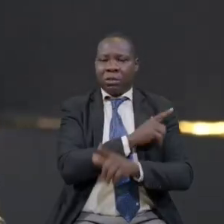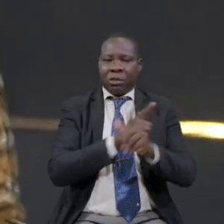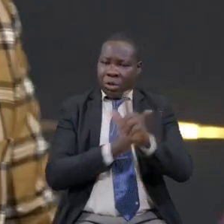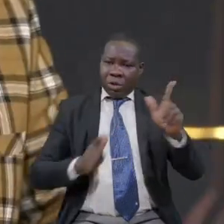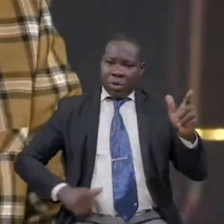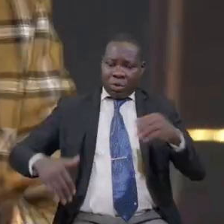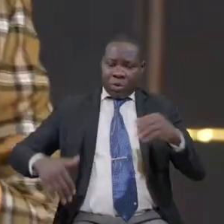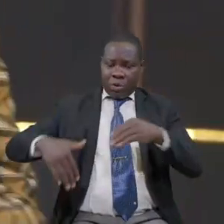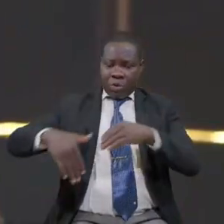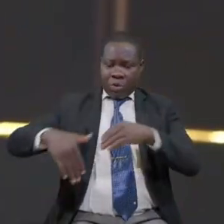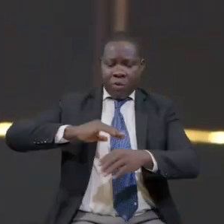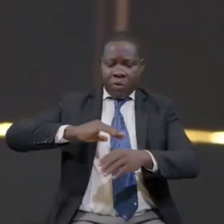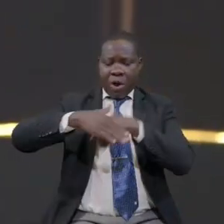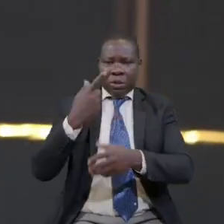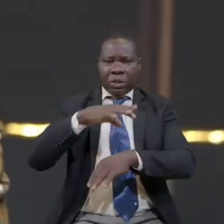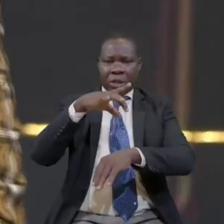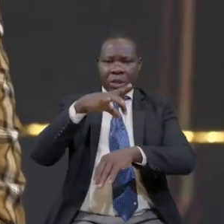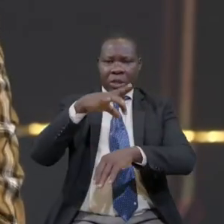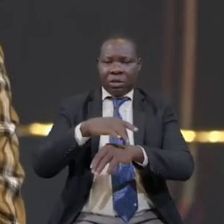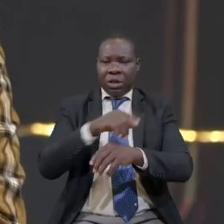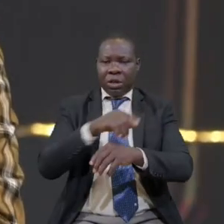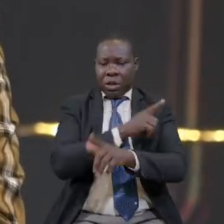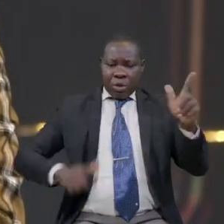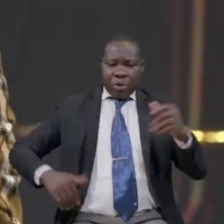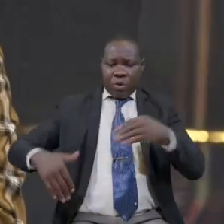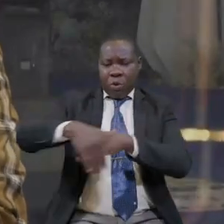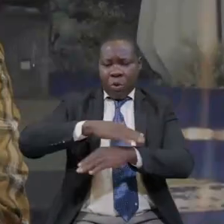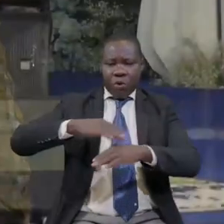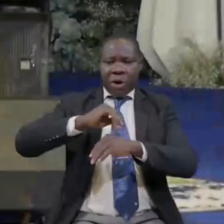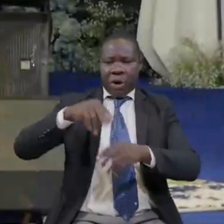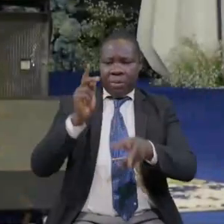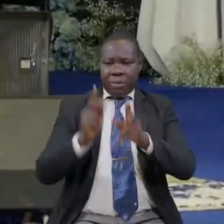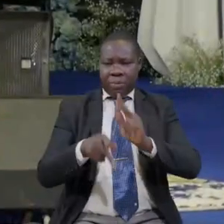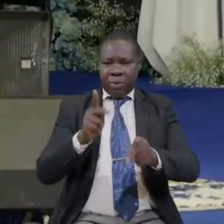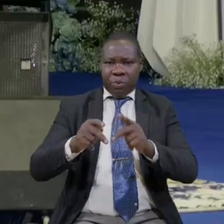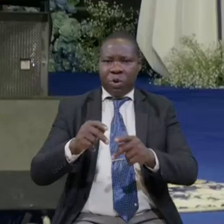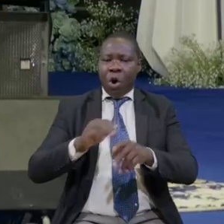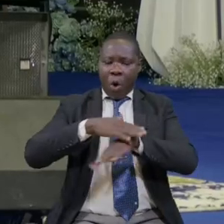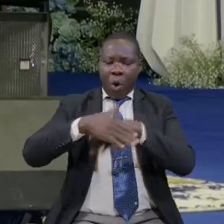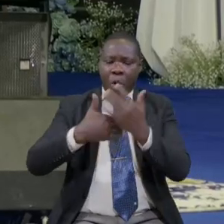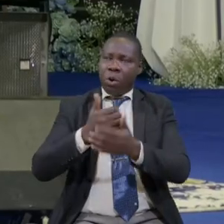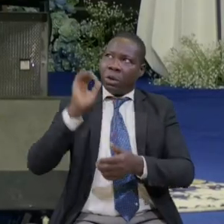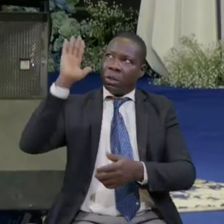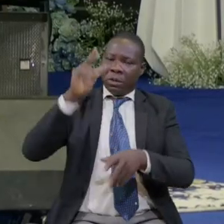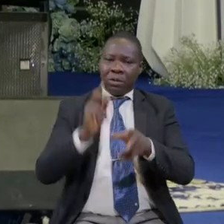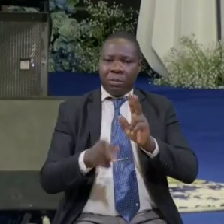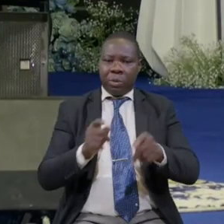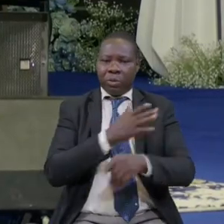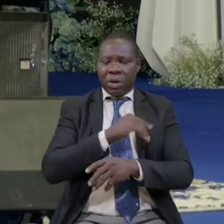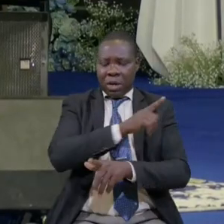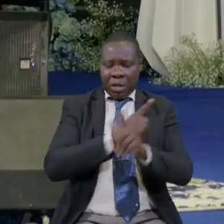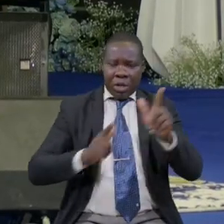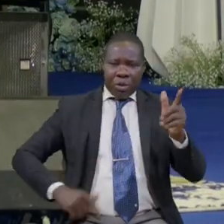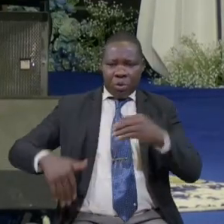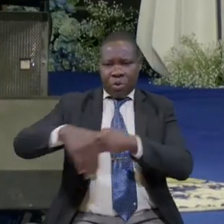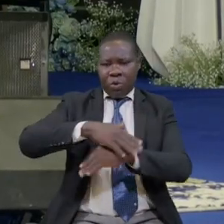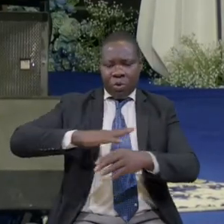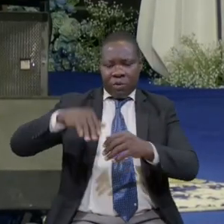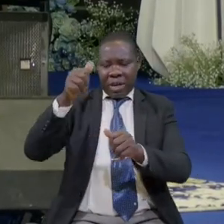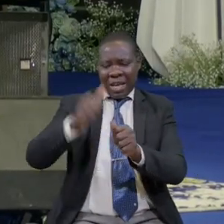toute la terre. Il est le Seigneur sur tous les gens, toutes ses créatures. Il est le Seigneur